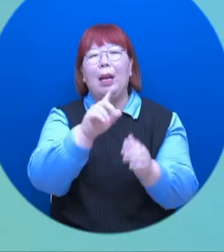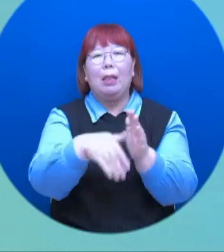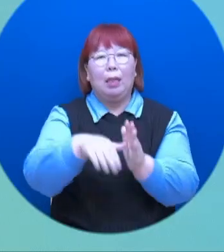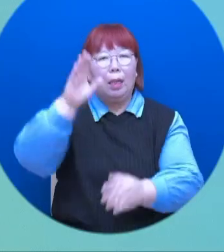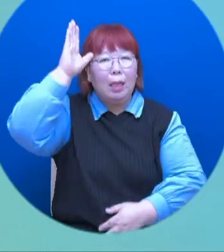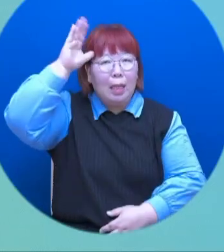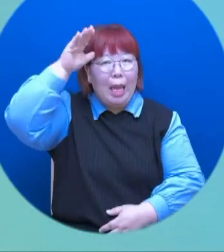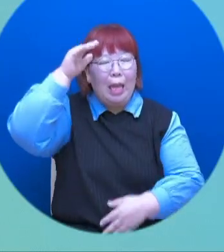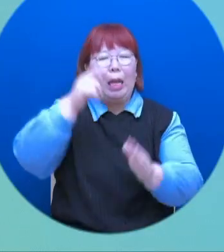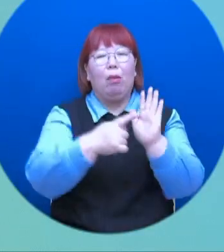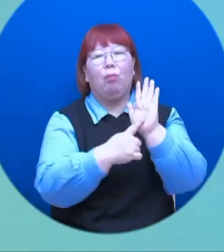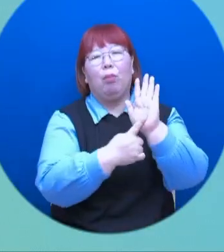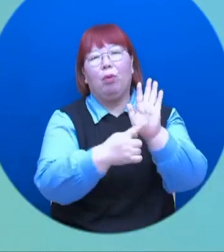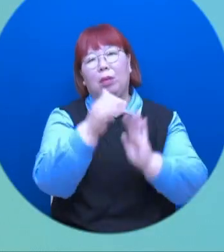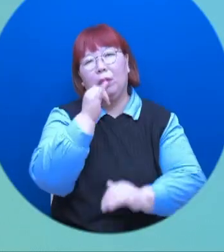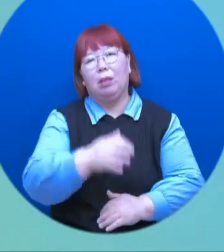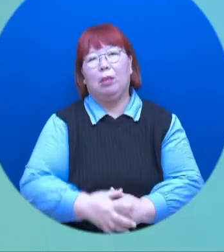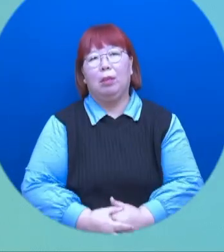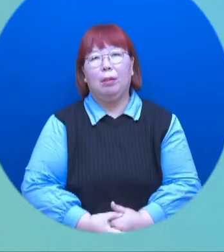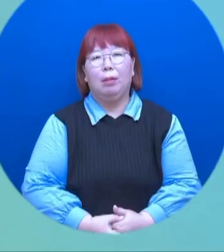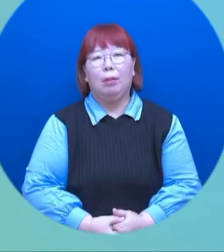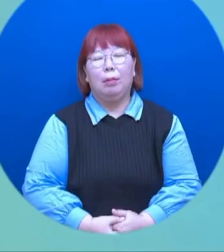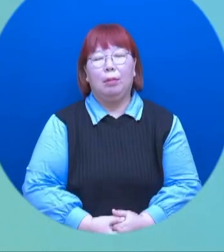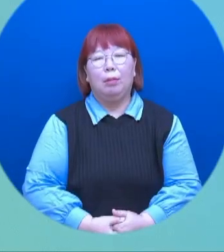같은 표현을 하고 있는 걸 봅니다.